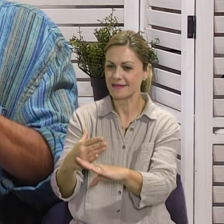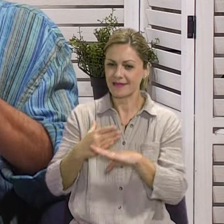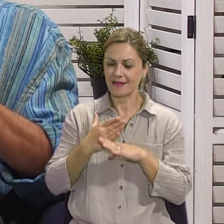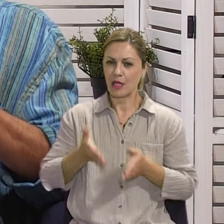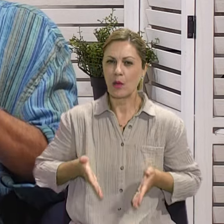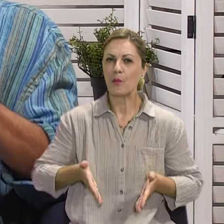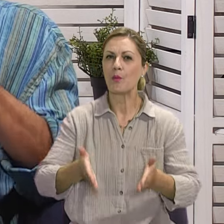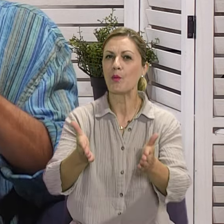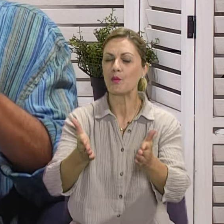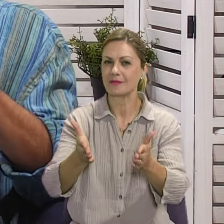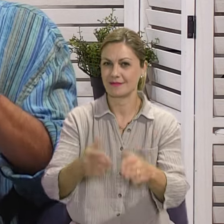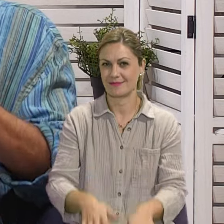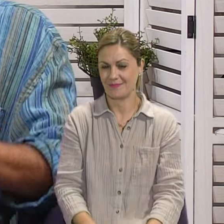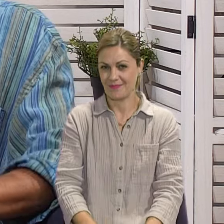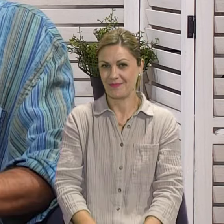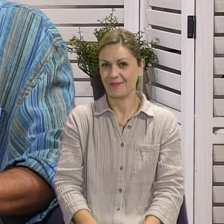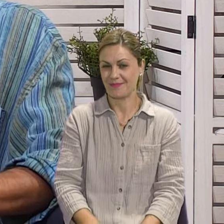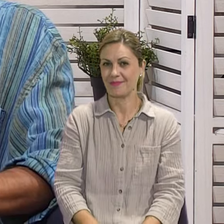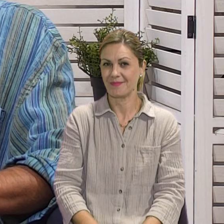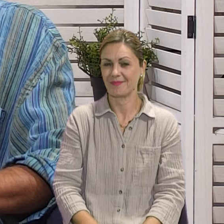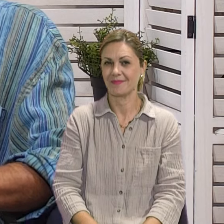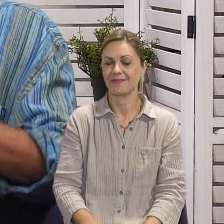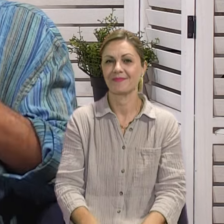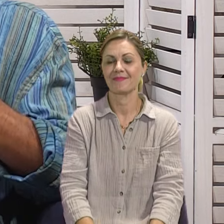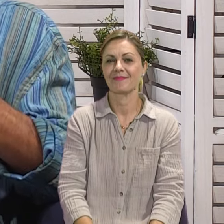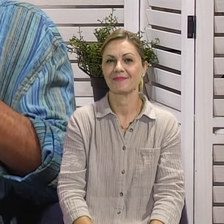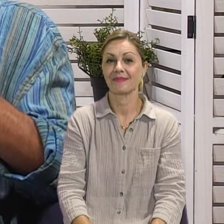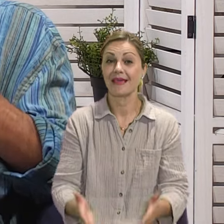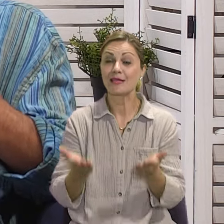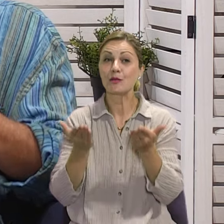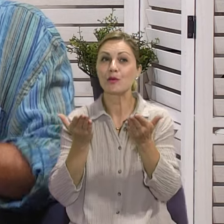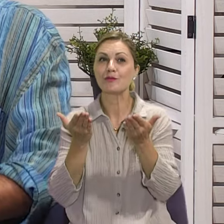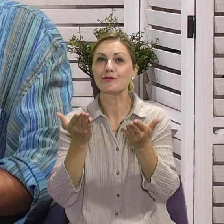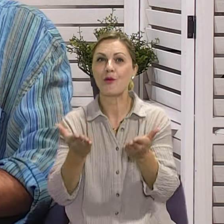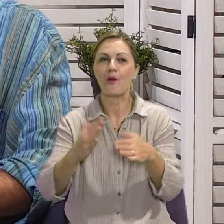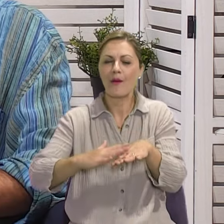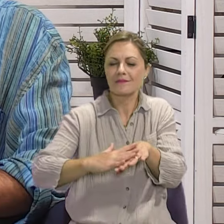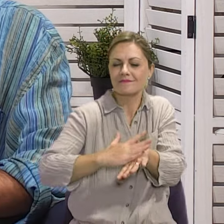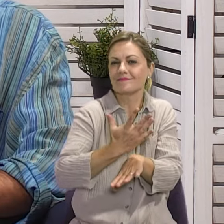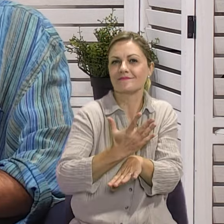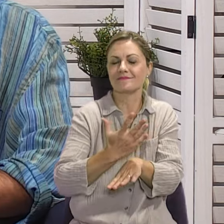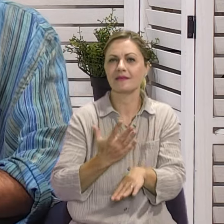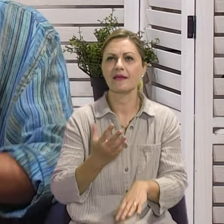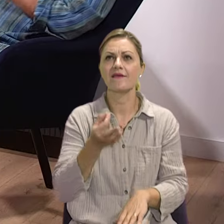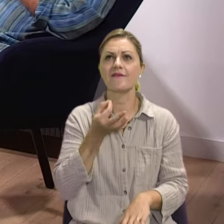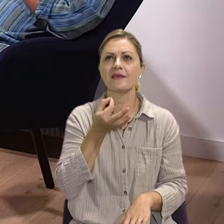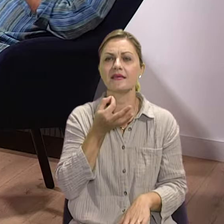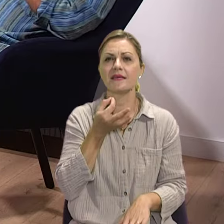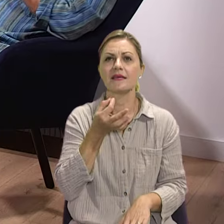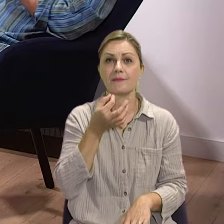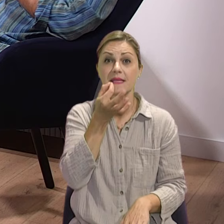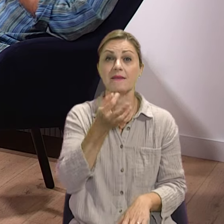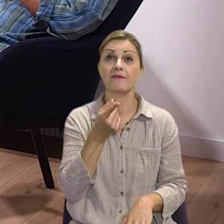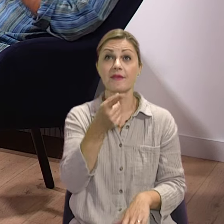kojima čovjek osjeti, vidiš što je bilo to večeras. U tri takta. Da, spomenuli ste ego. Jesu